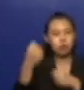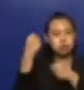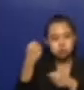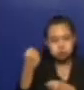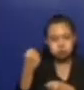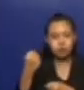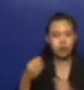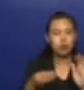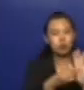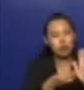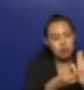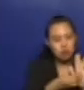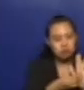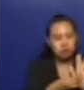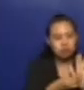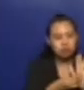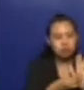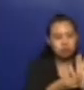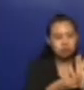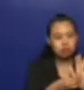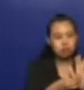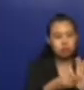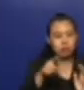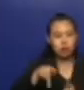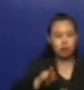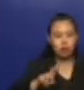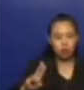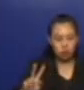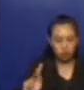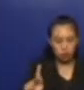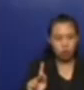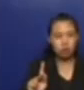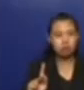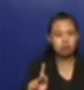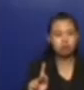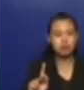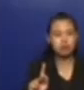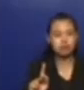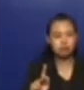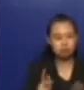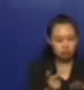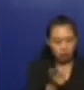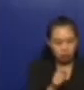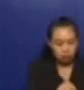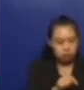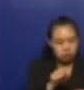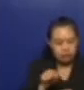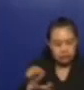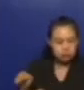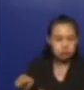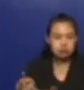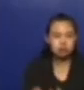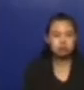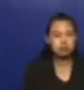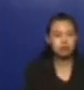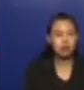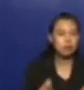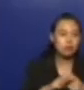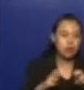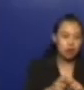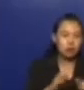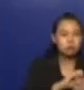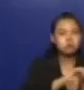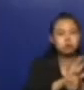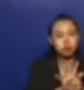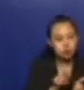ม.ใช้พ.ร.ก.ฉบับนี้ปัญหาตะกี้ที่เกิดโควิด